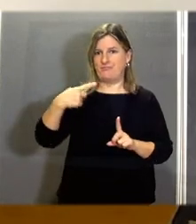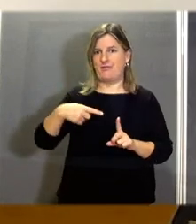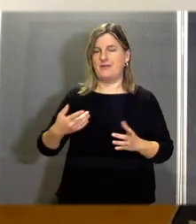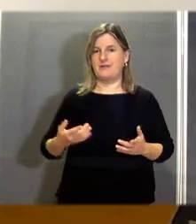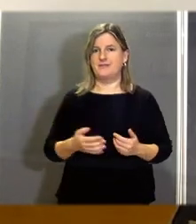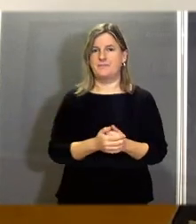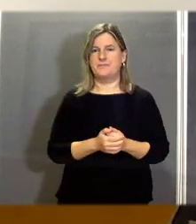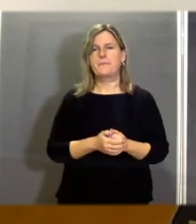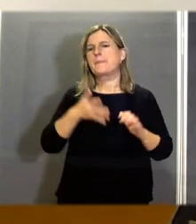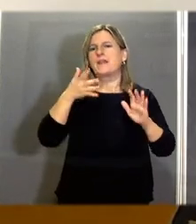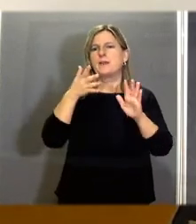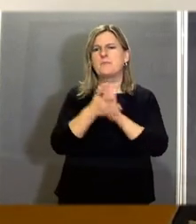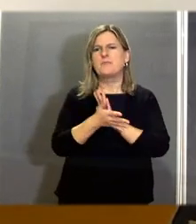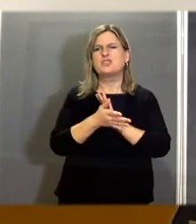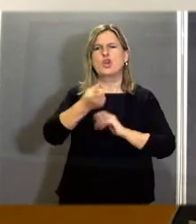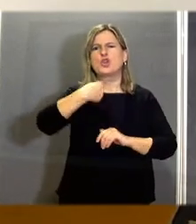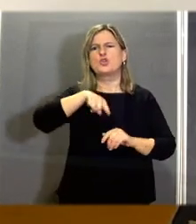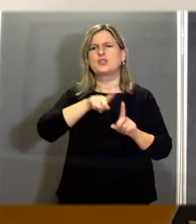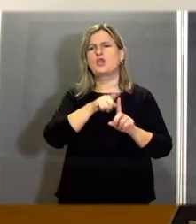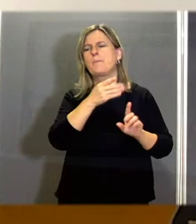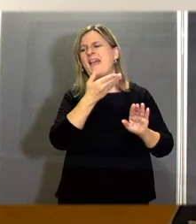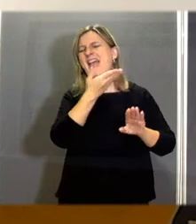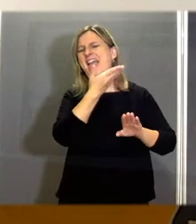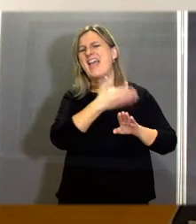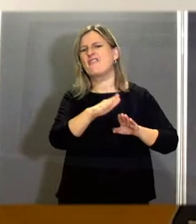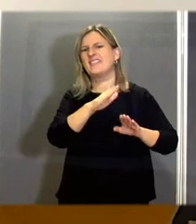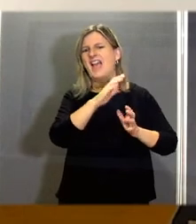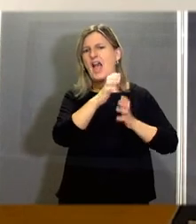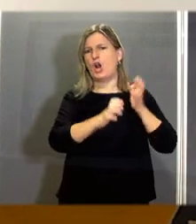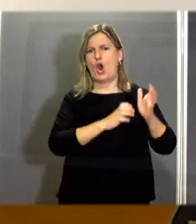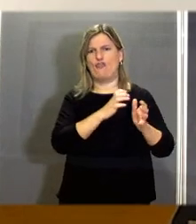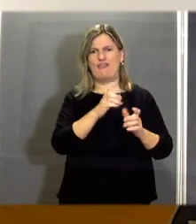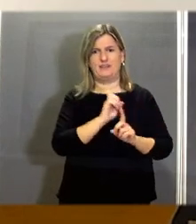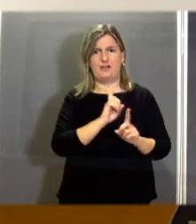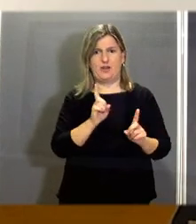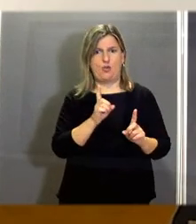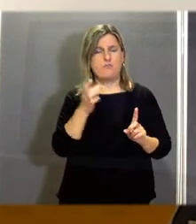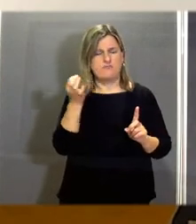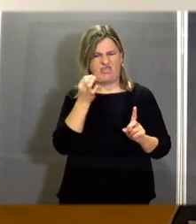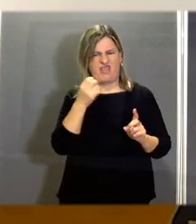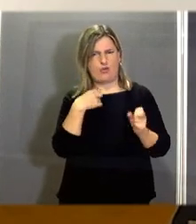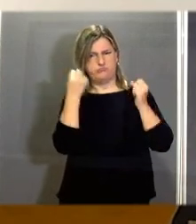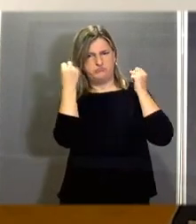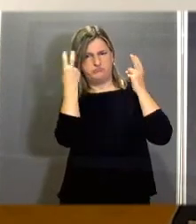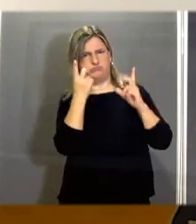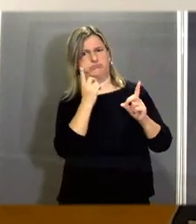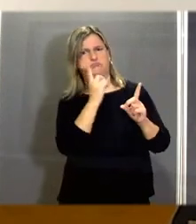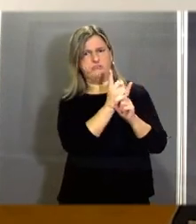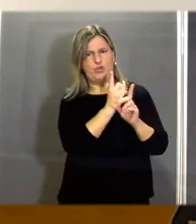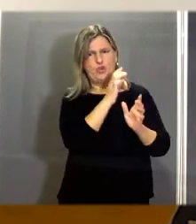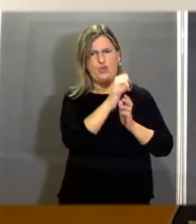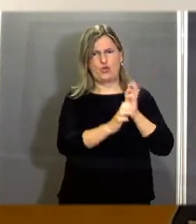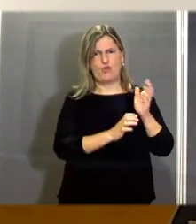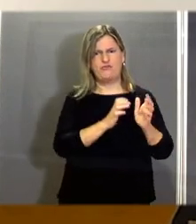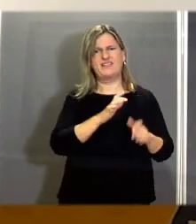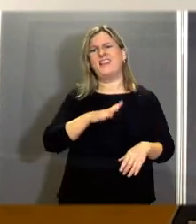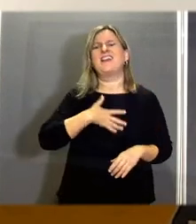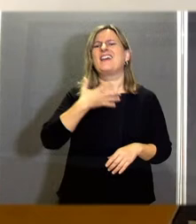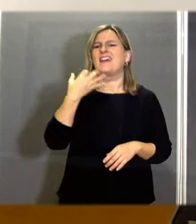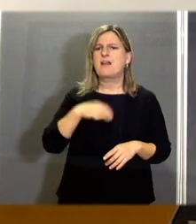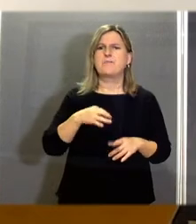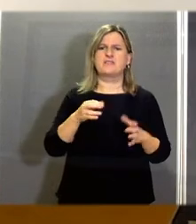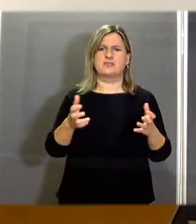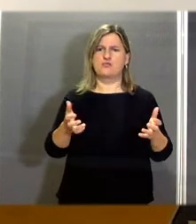discriminació. Per tant, no defugir el conflicte, creure'ns que podem afrontar aquest conflicte amb moltes possibilitats